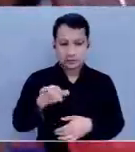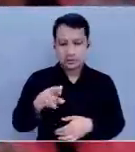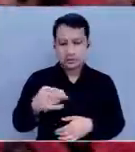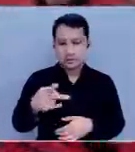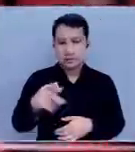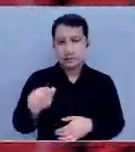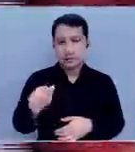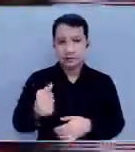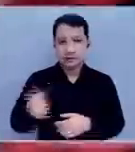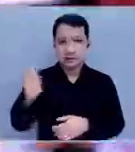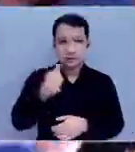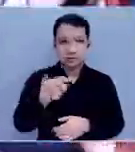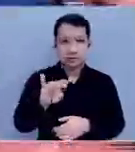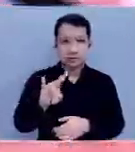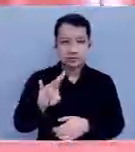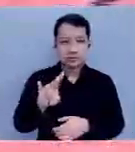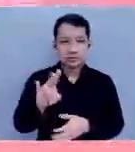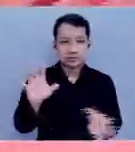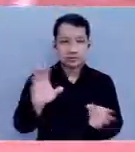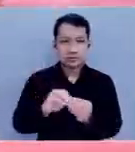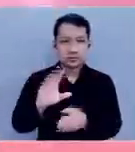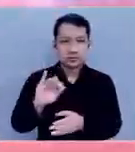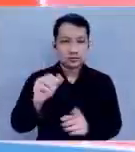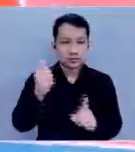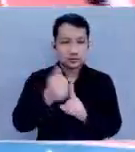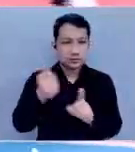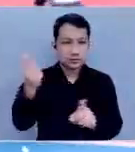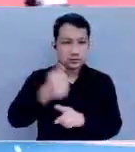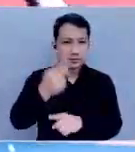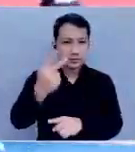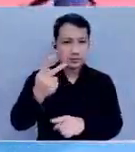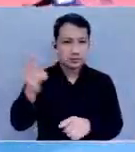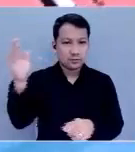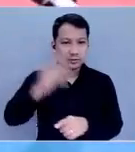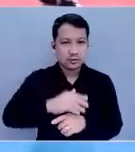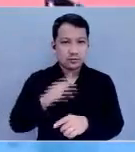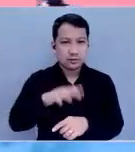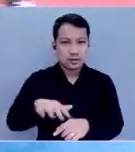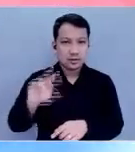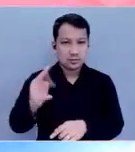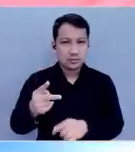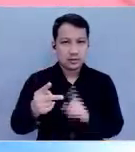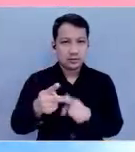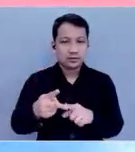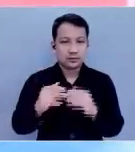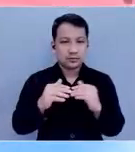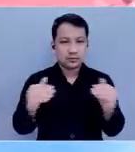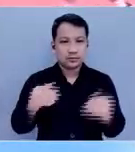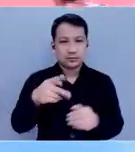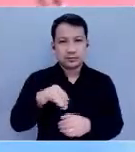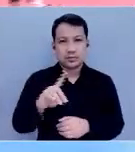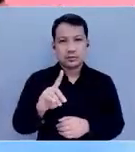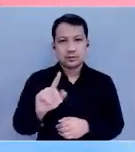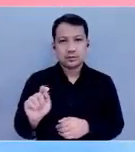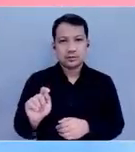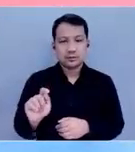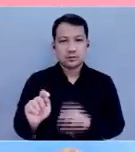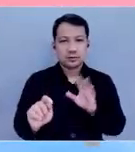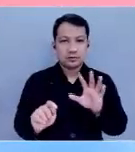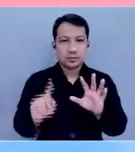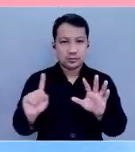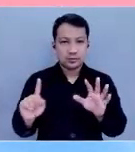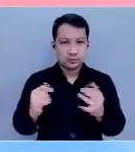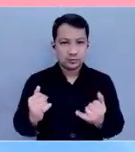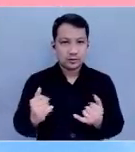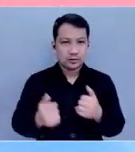score with 17 points on 15 attacks and 2 blocks. Pangalawa na sa standing ang PLDT na may 5-1 win-loss